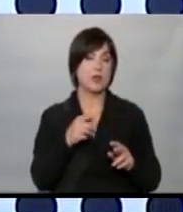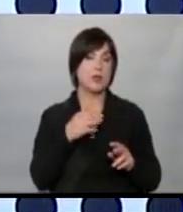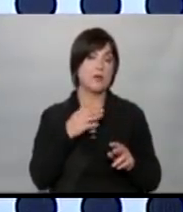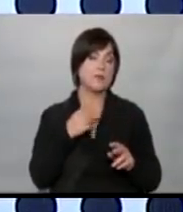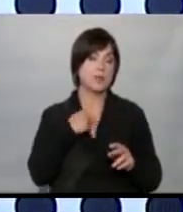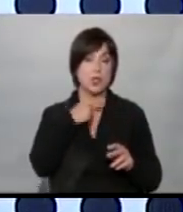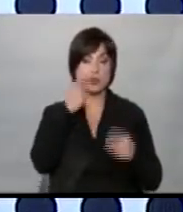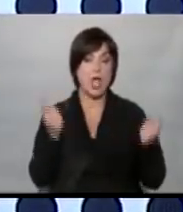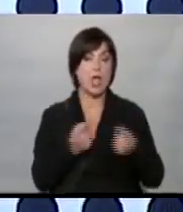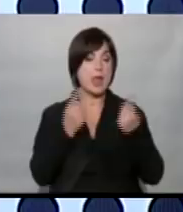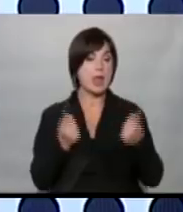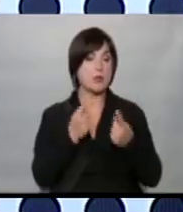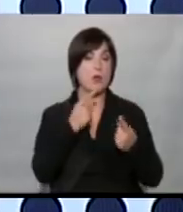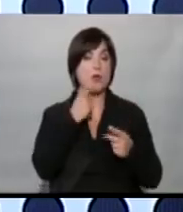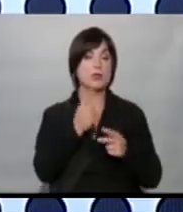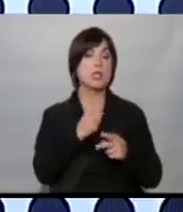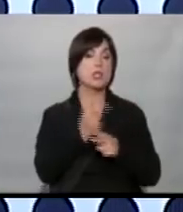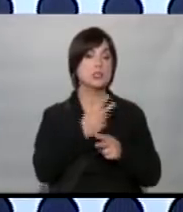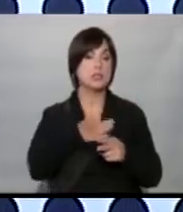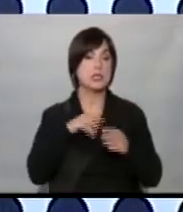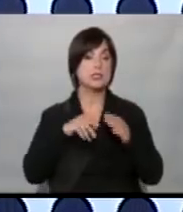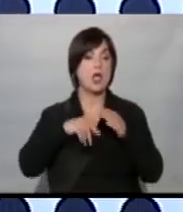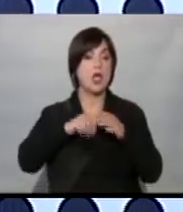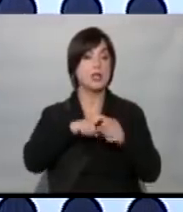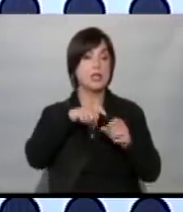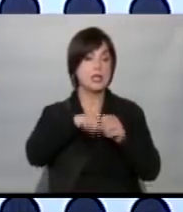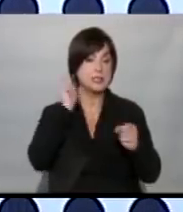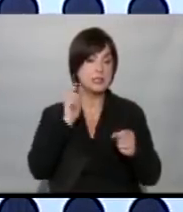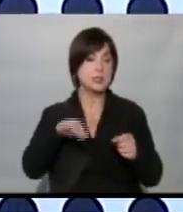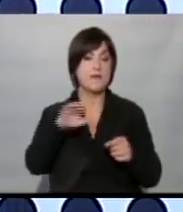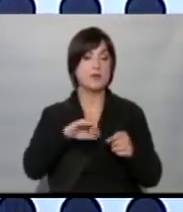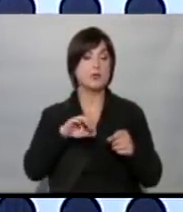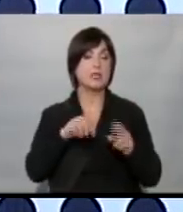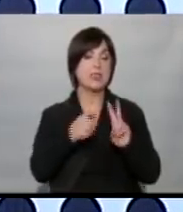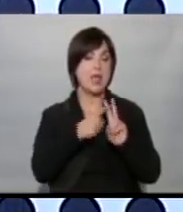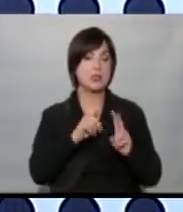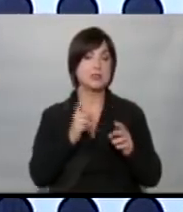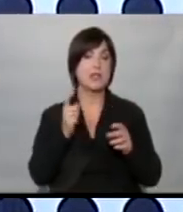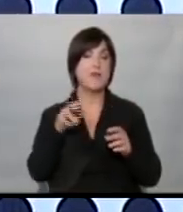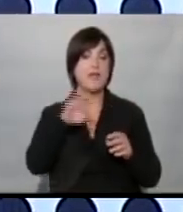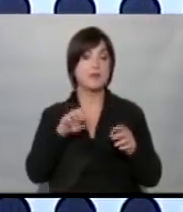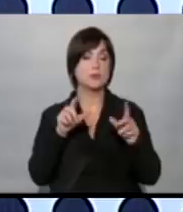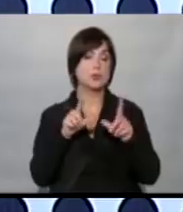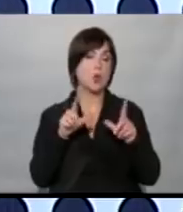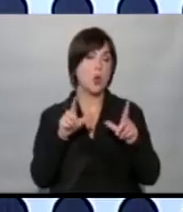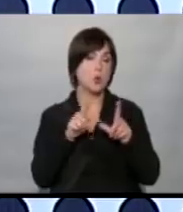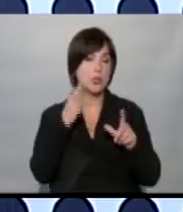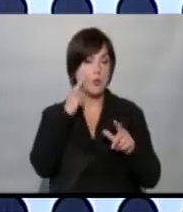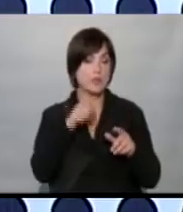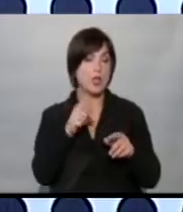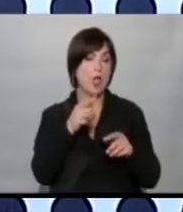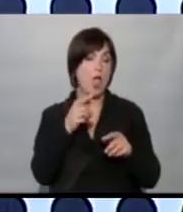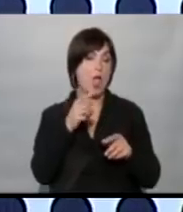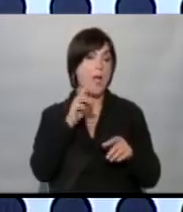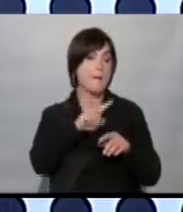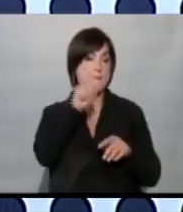NATO кампања во некои земји што сакаат да излезат од НАТО, а се во Европска унија. Затоа сметам дека постои едно запалливо прашање